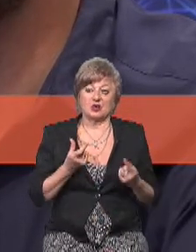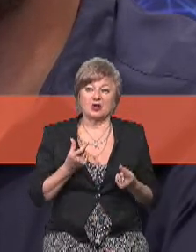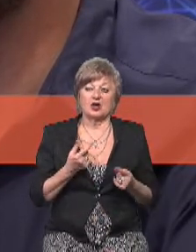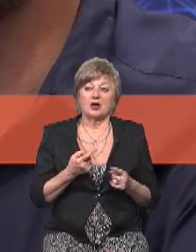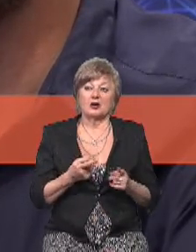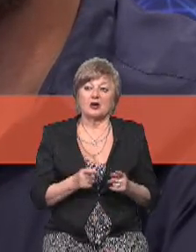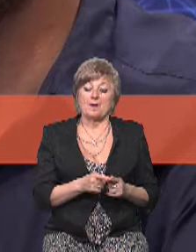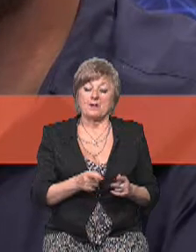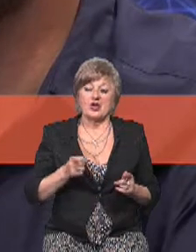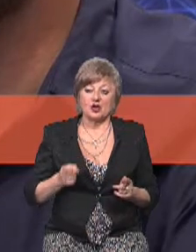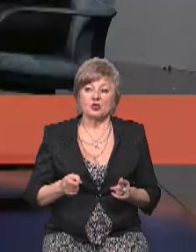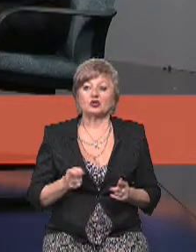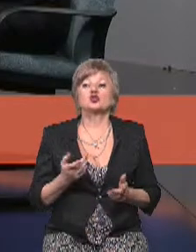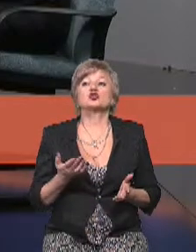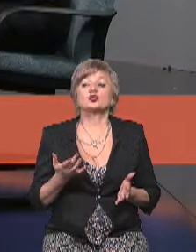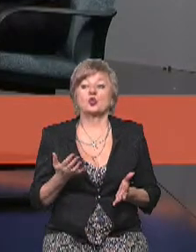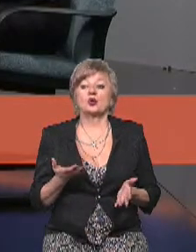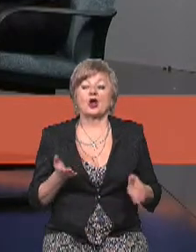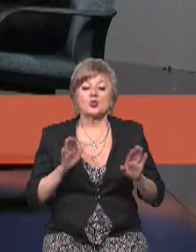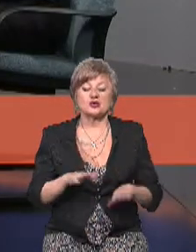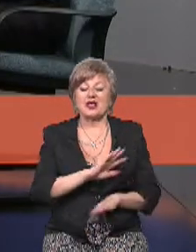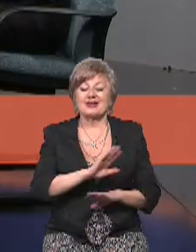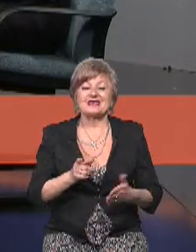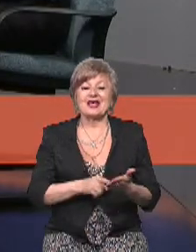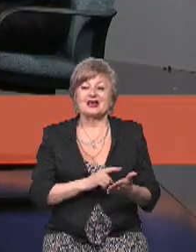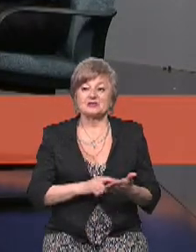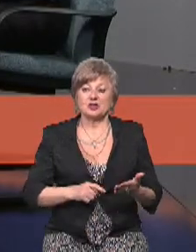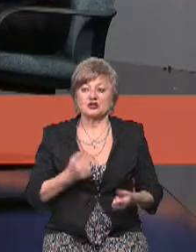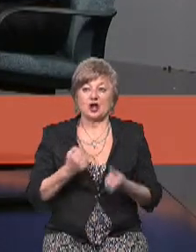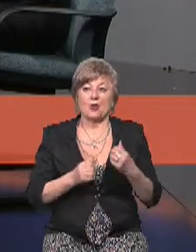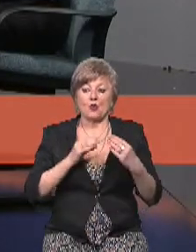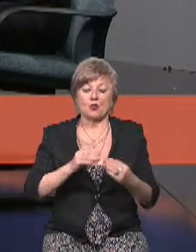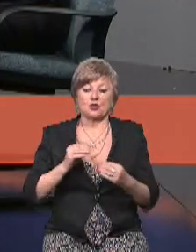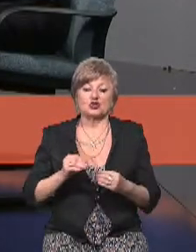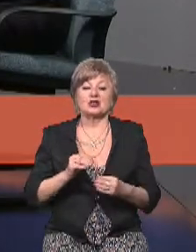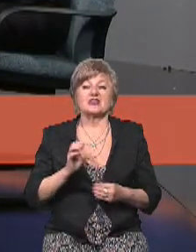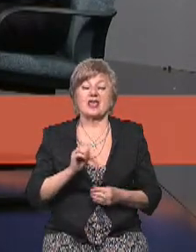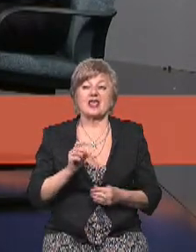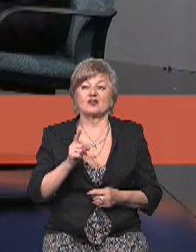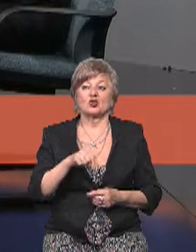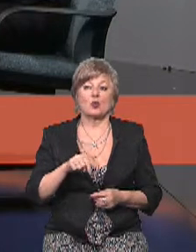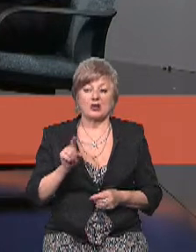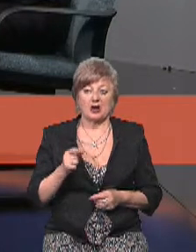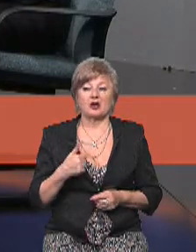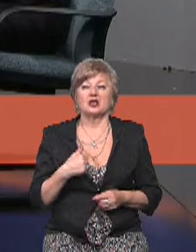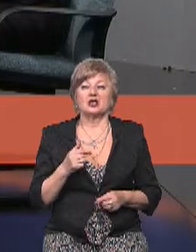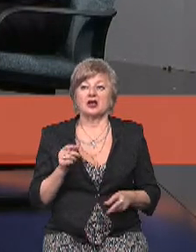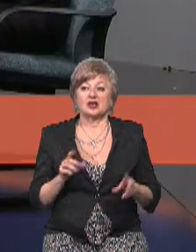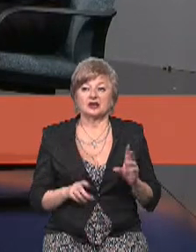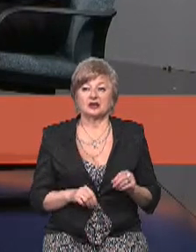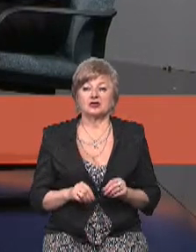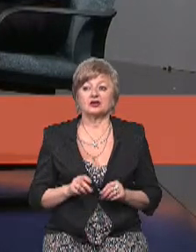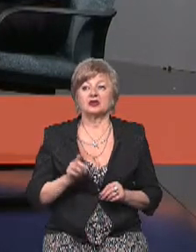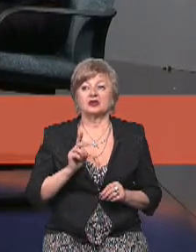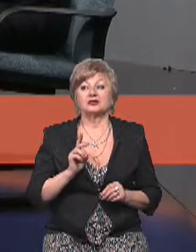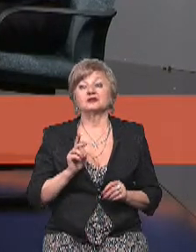тим, яка кількість залишилась нерозмитнених автомобілів на євро-номерах. І я вважаю, що... Тобто, хто хотів,